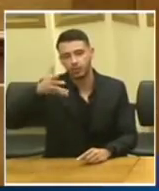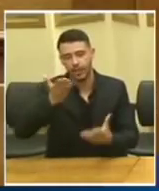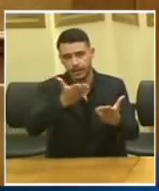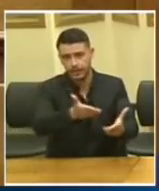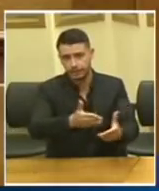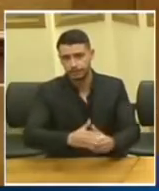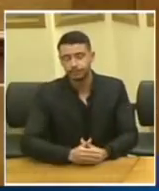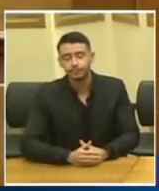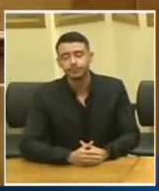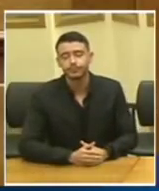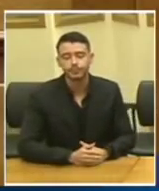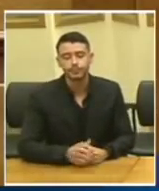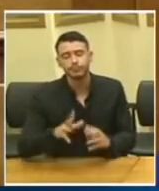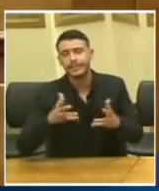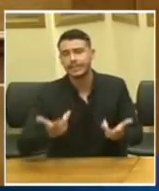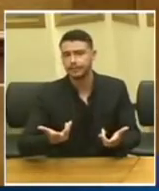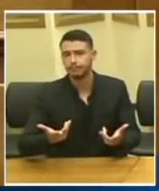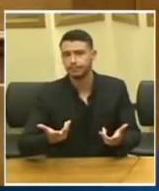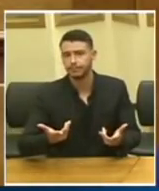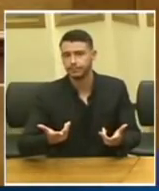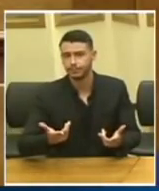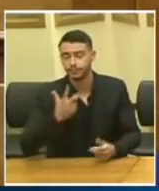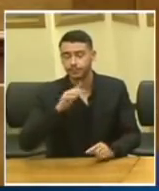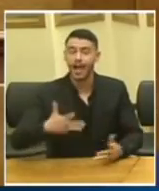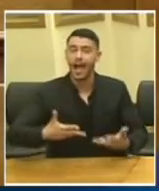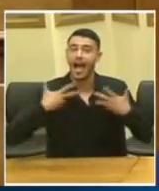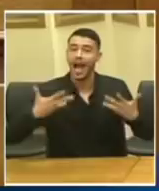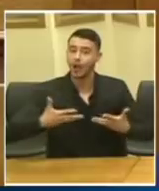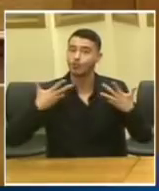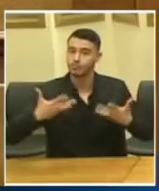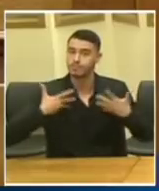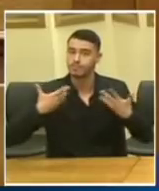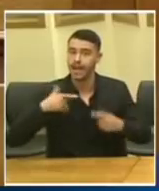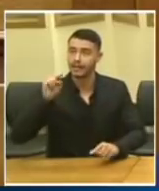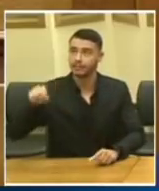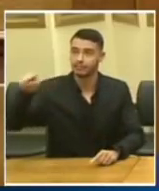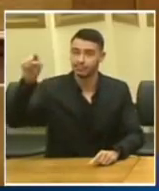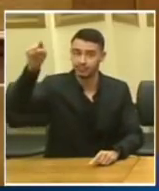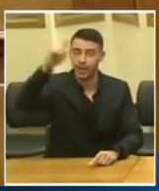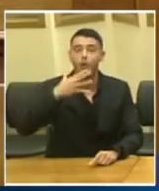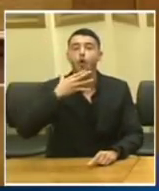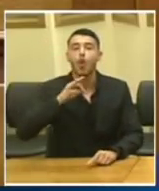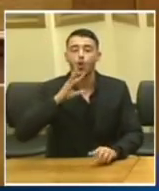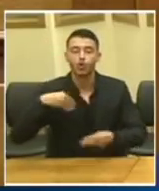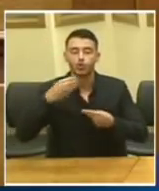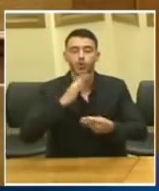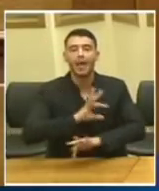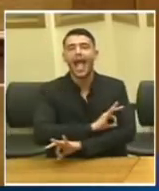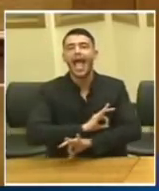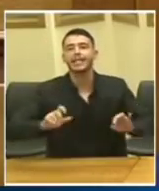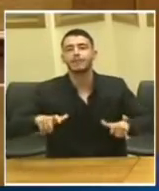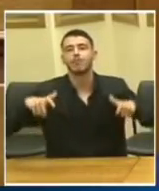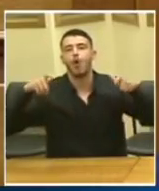είναι χαρούμενοι οι εταίροι μας, διότι τους διευκολύνουμε.